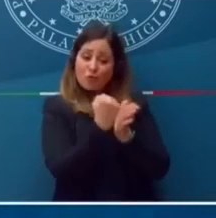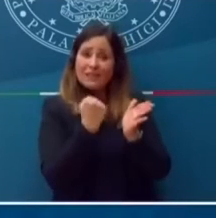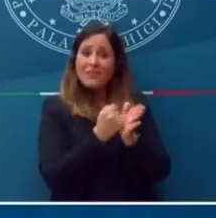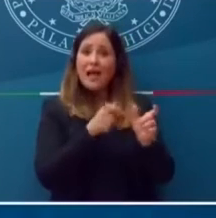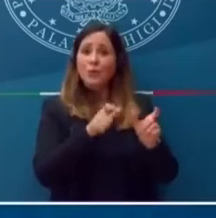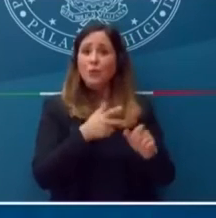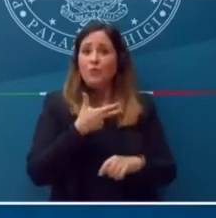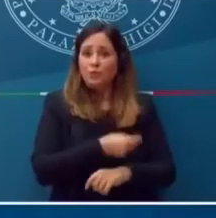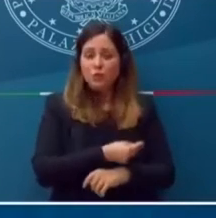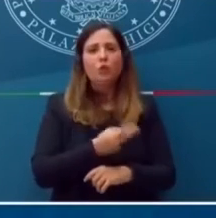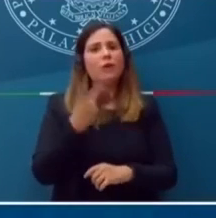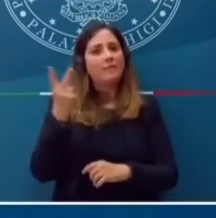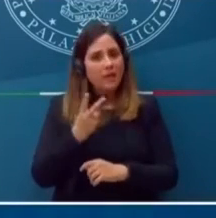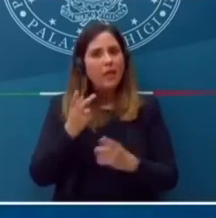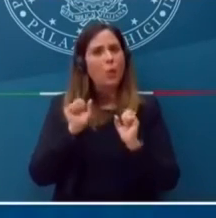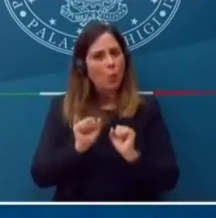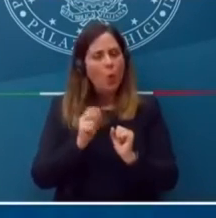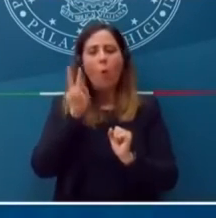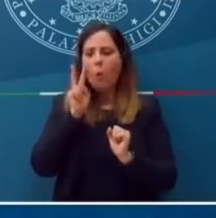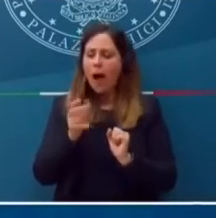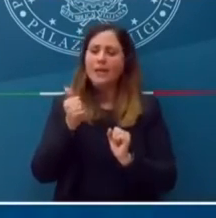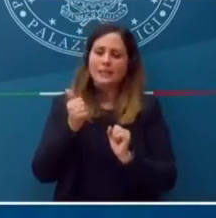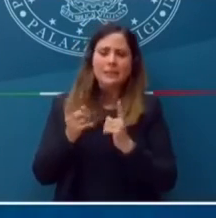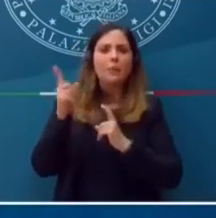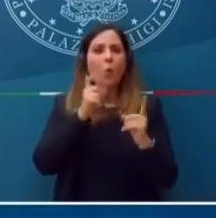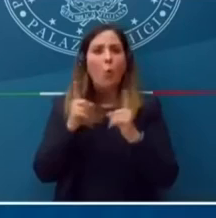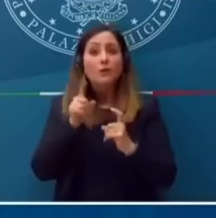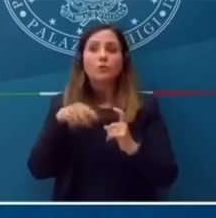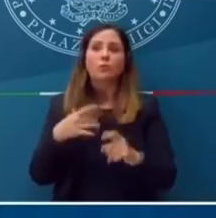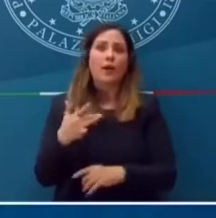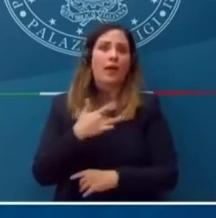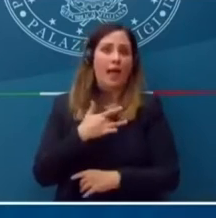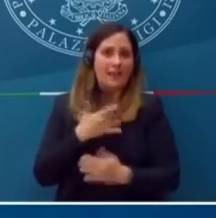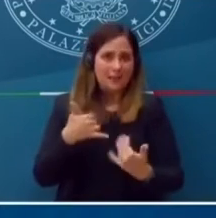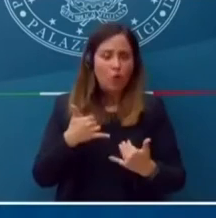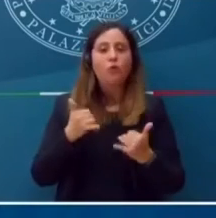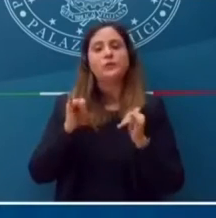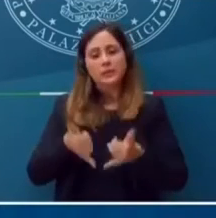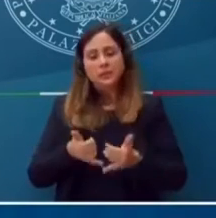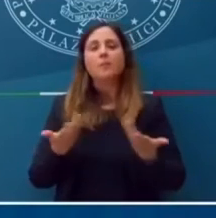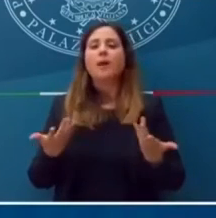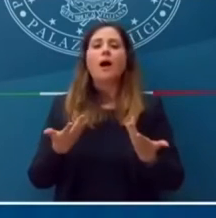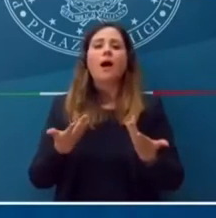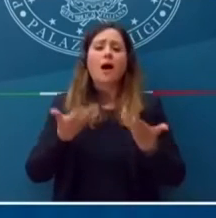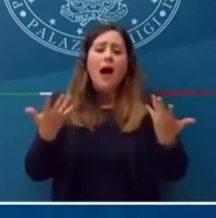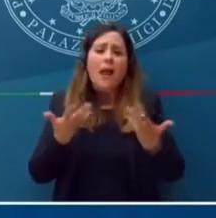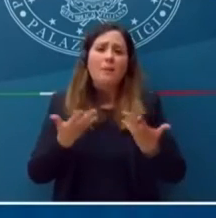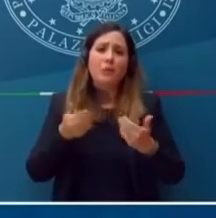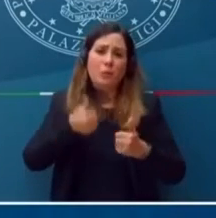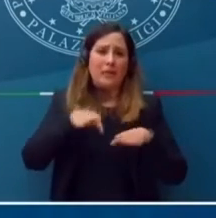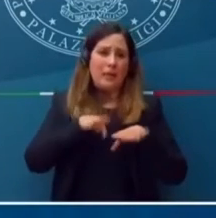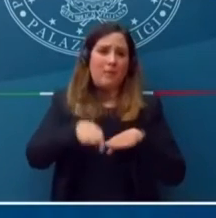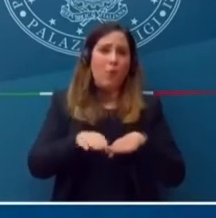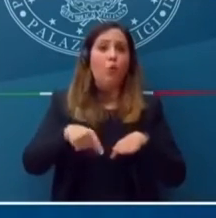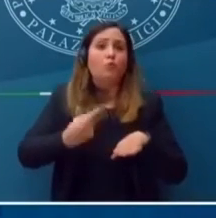delle complicazioni, che ci sono complicazioni di carattere anche etico, cominciamo a farlo. Poi dopo, quando ce l'abbiamo, ci